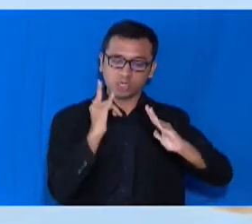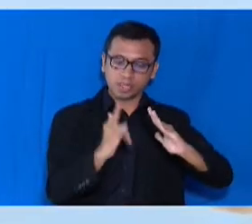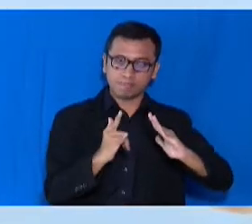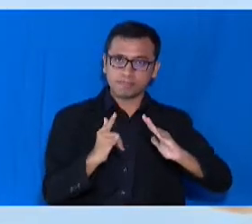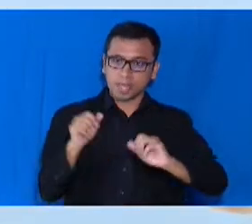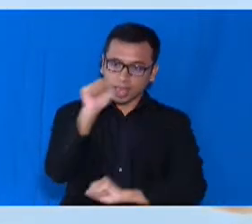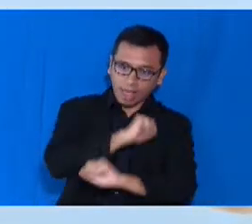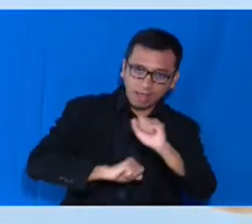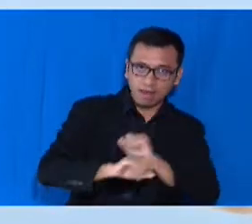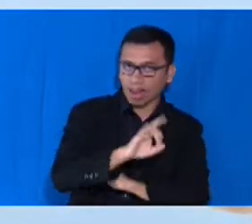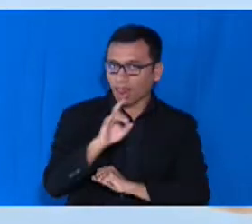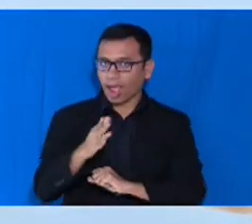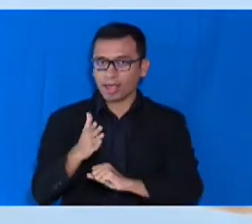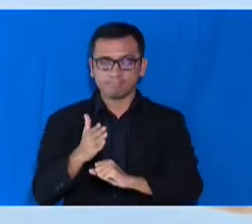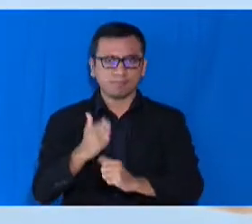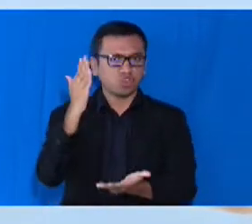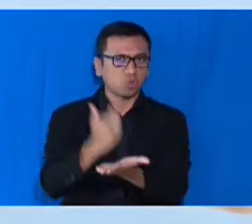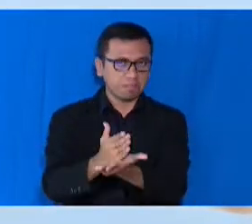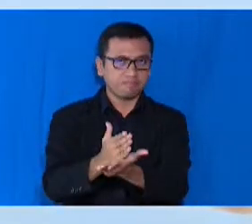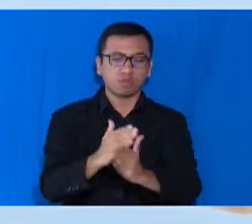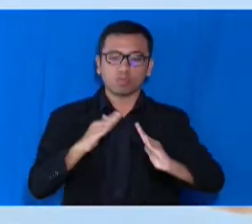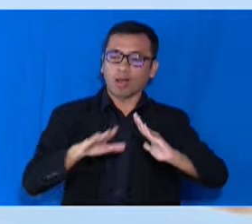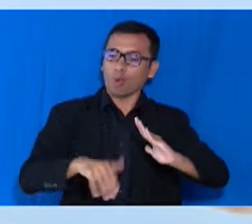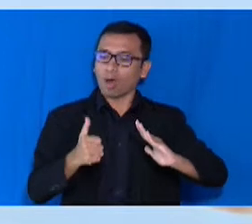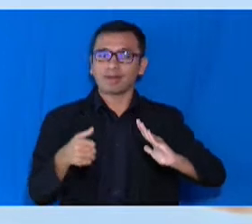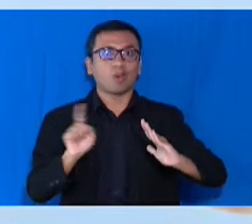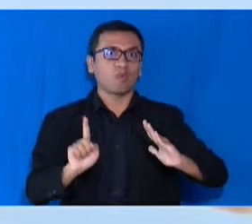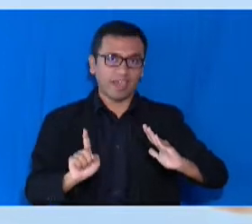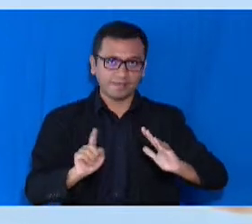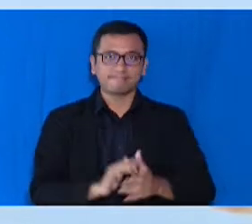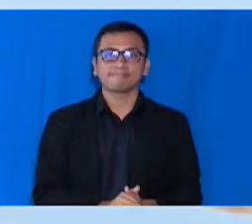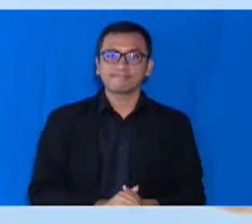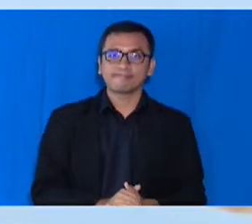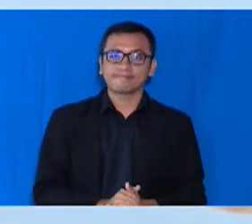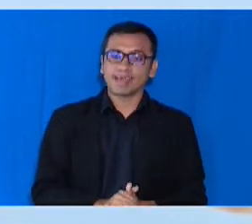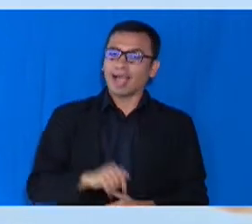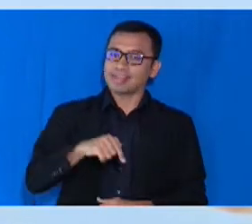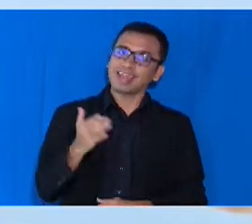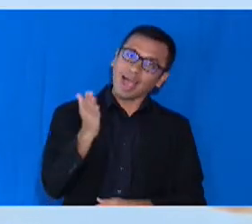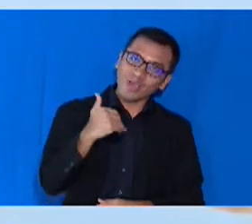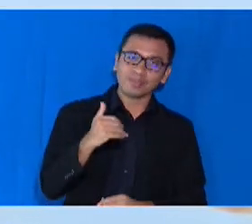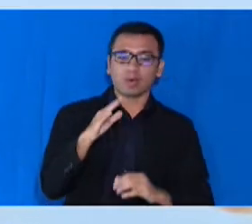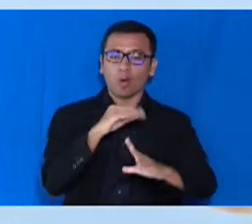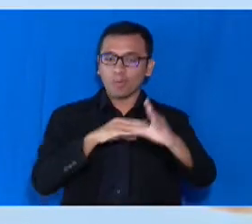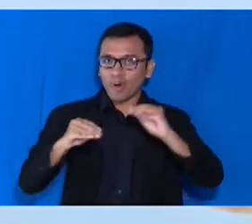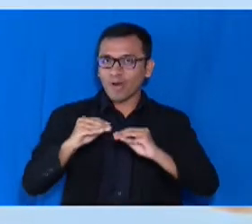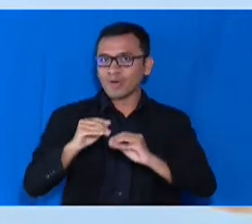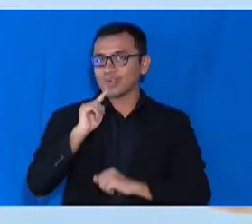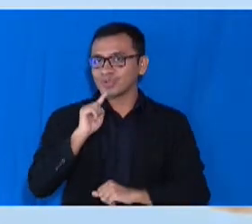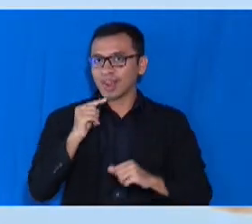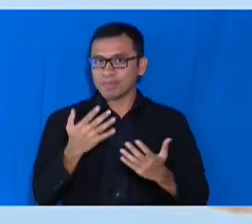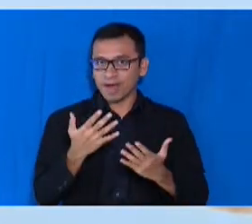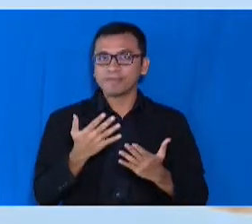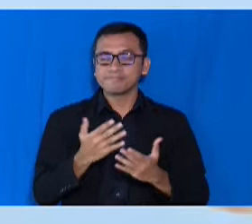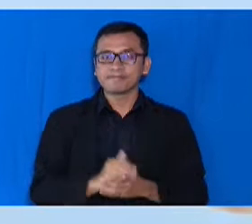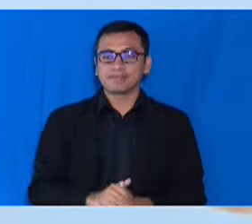atau keluar dari rumah. Bersama ini kami ingin mengulas sedikit bagaimana perspektif perlindungan